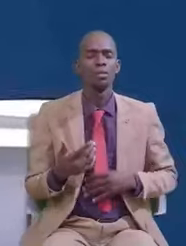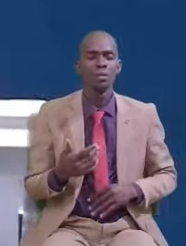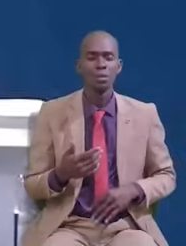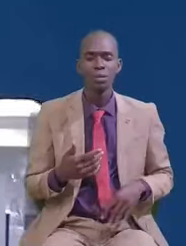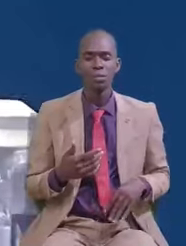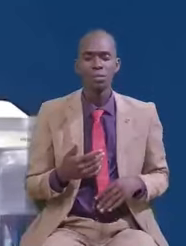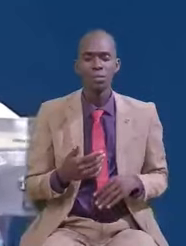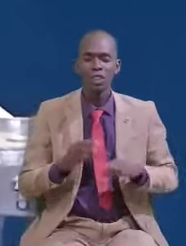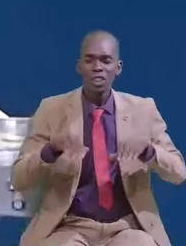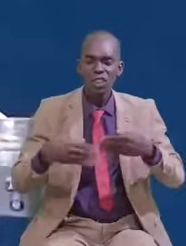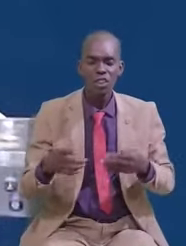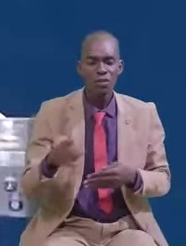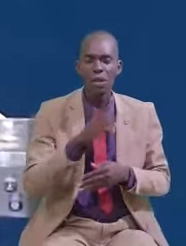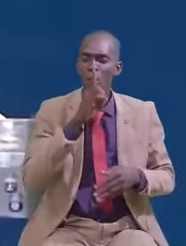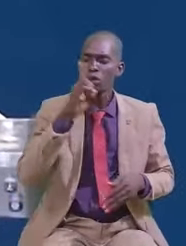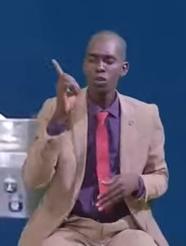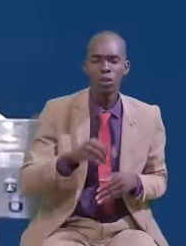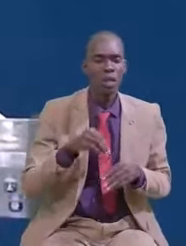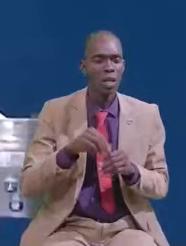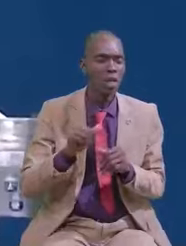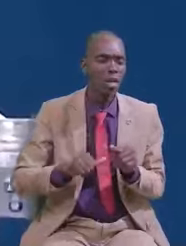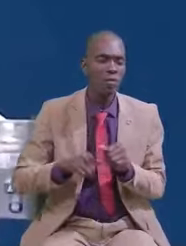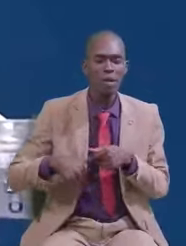Donne l'assurance dans le cœur